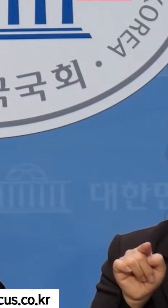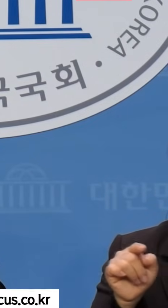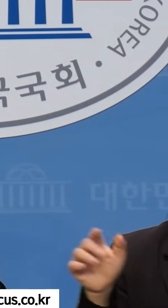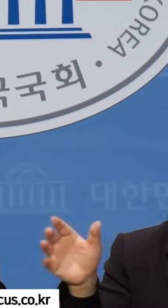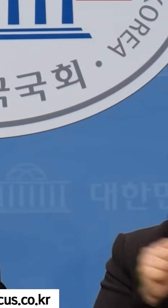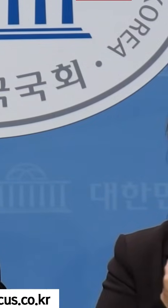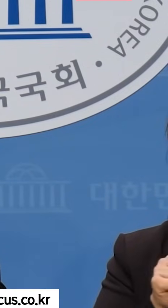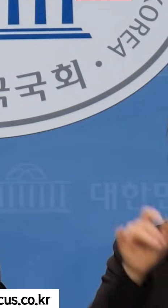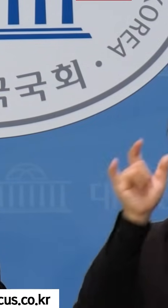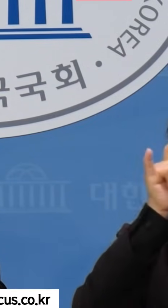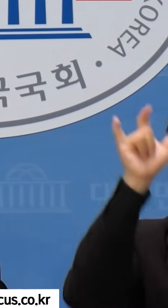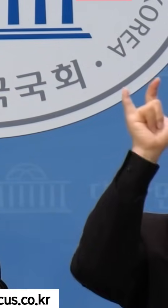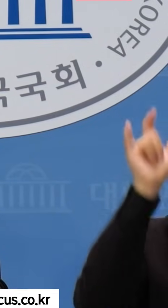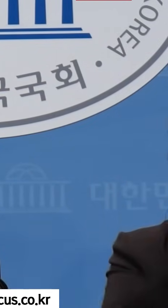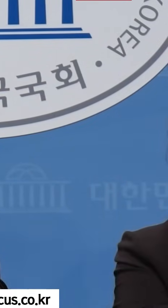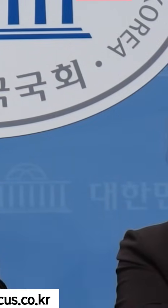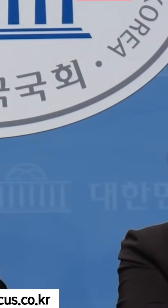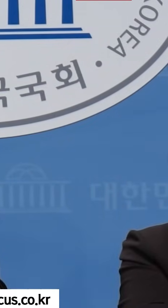최순실 씨가